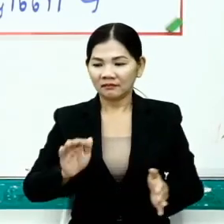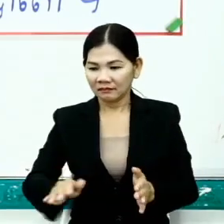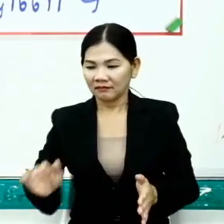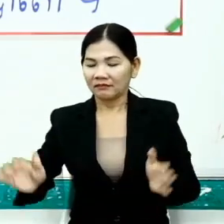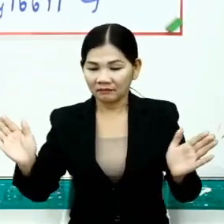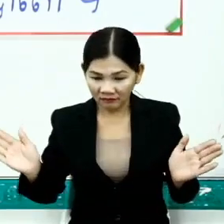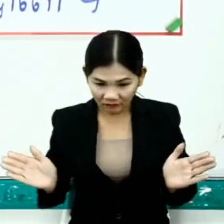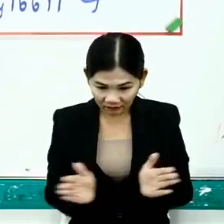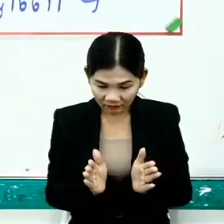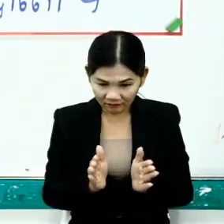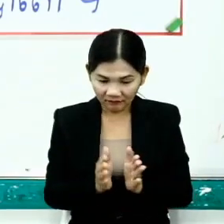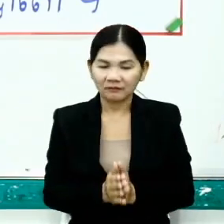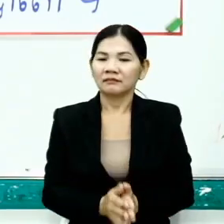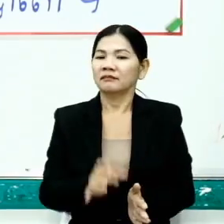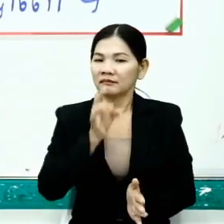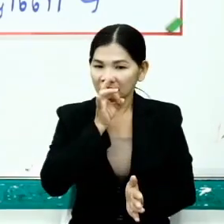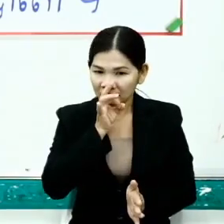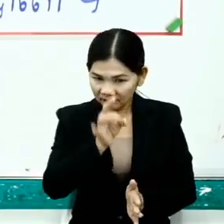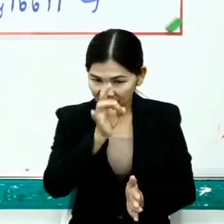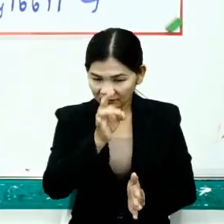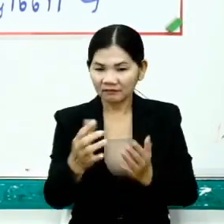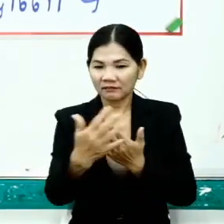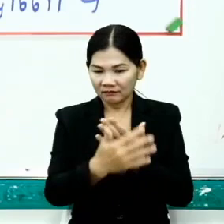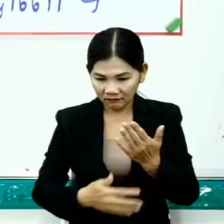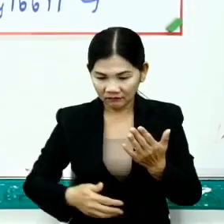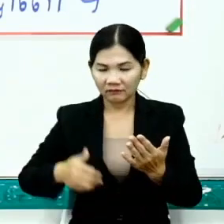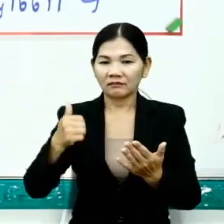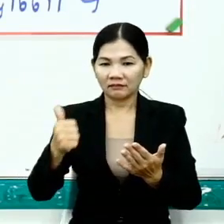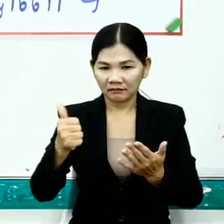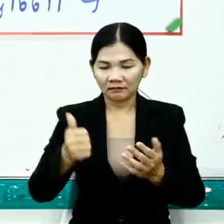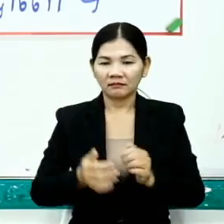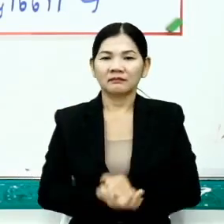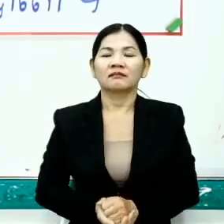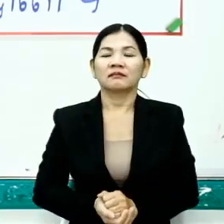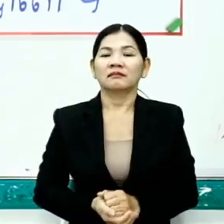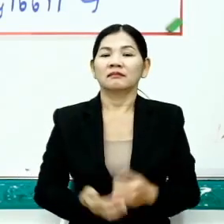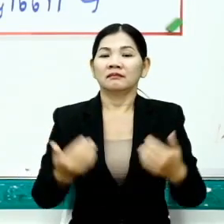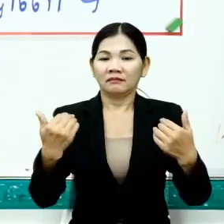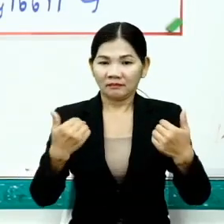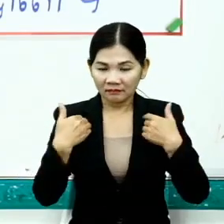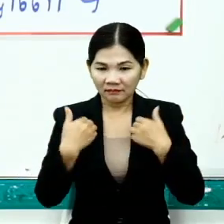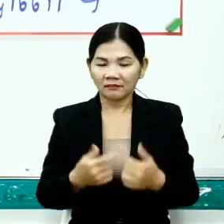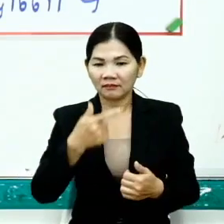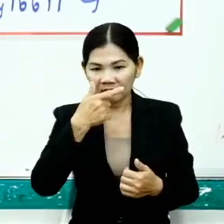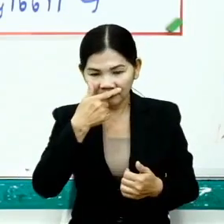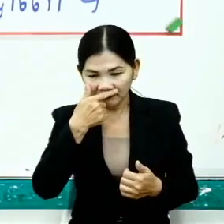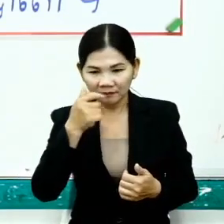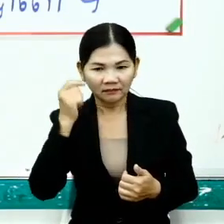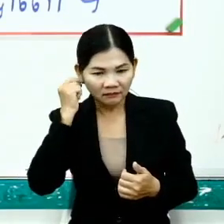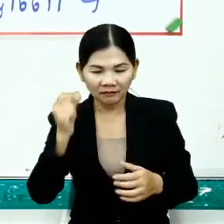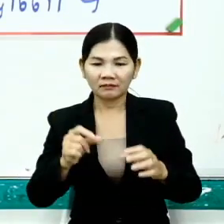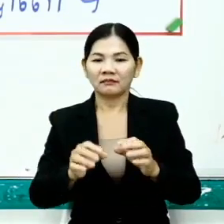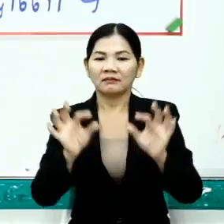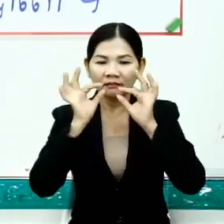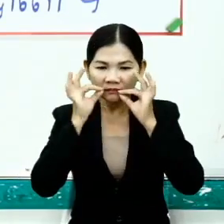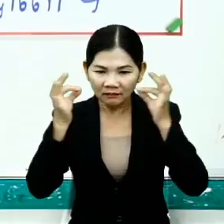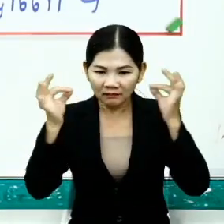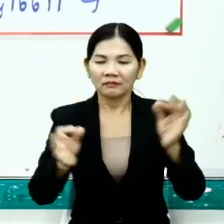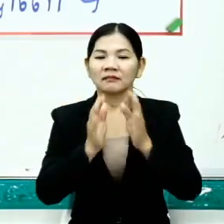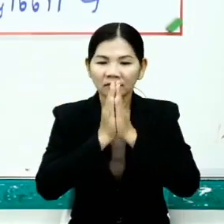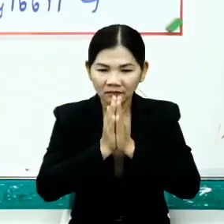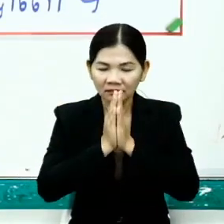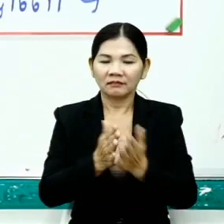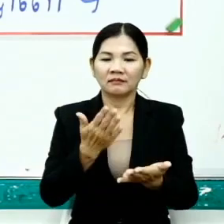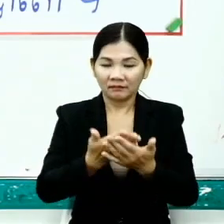អើយកង្កែបតូចប៉ិនតែចេះគួសំ លោកយាយឆ្មាសុំស្គា